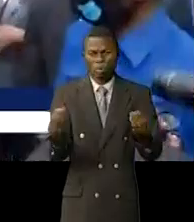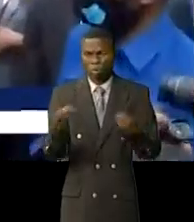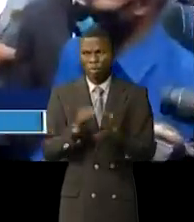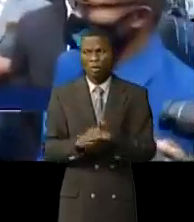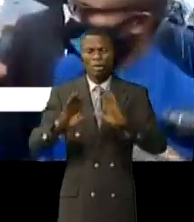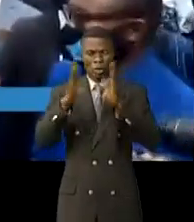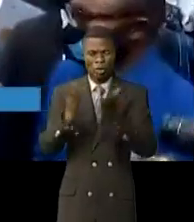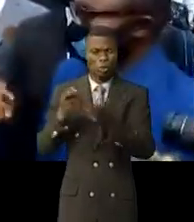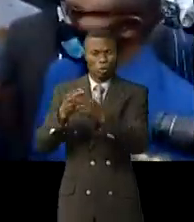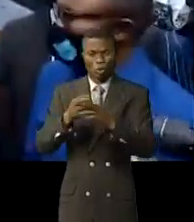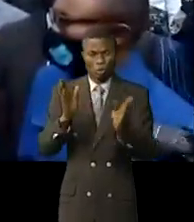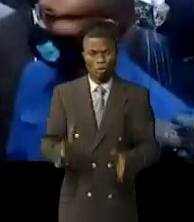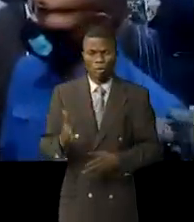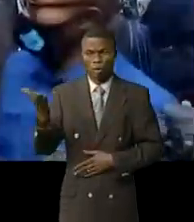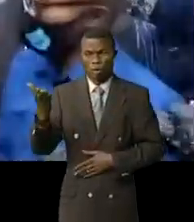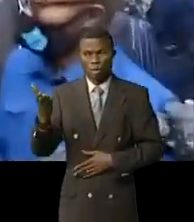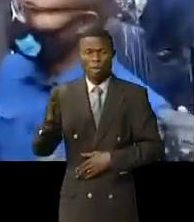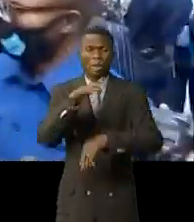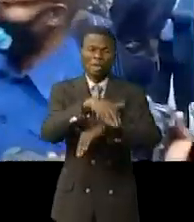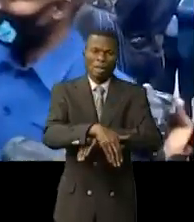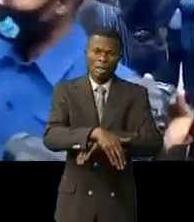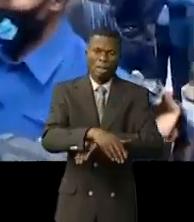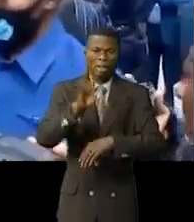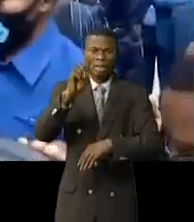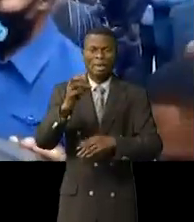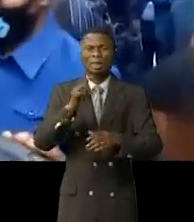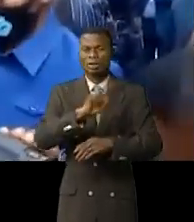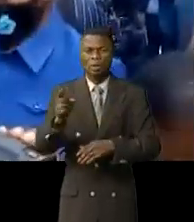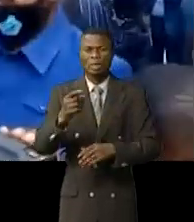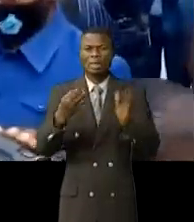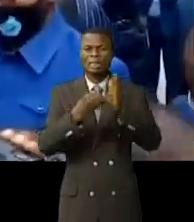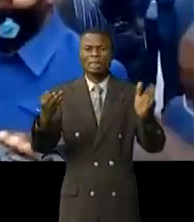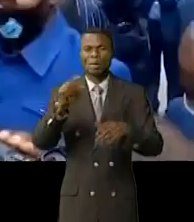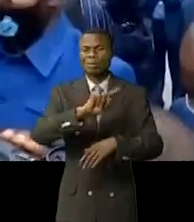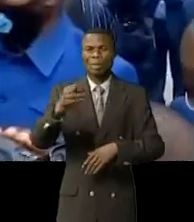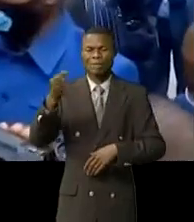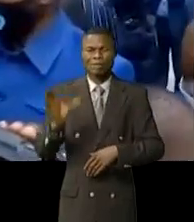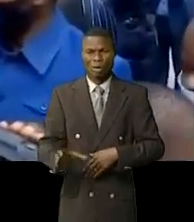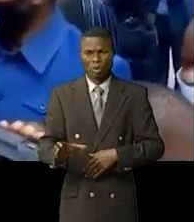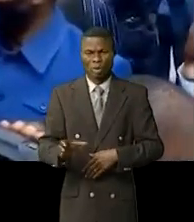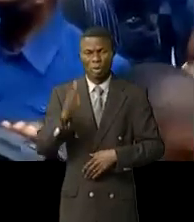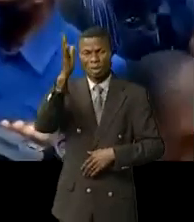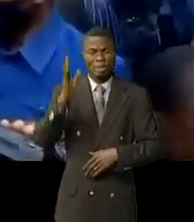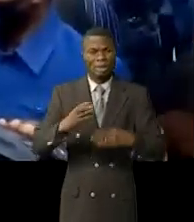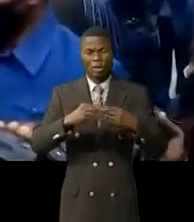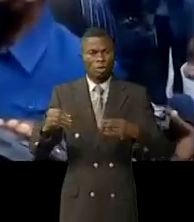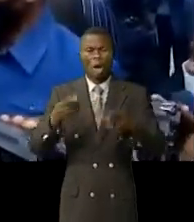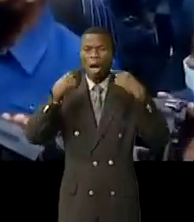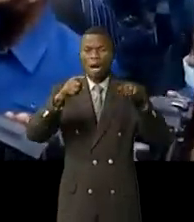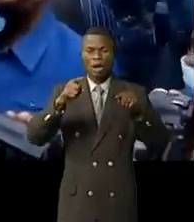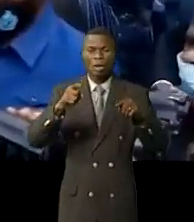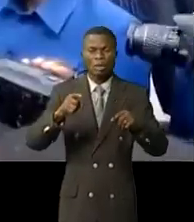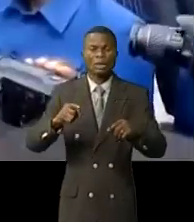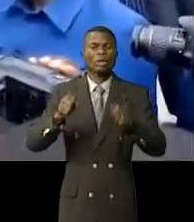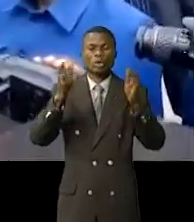Tous ceux qui surveillent là, ils se retrouvent un soir avec 30 000, 40, 70 000 francs. Ce n'est pas 500$ comme on l'a annoncé par les